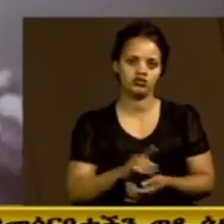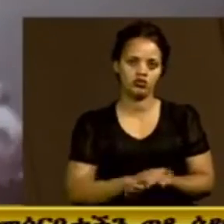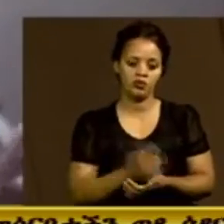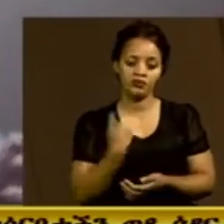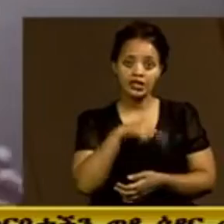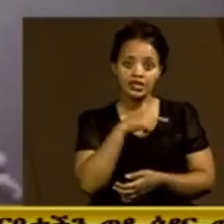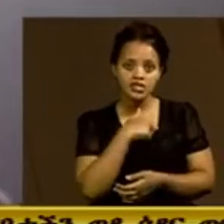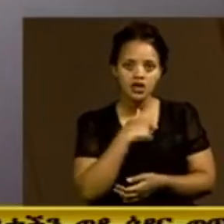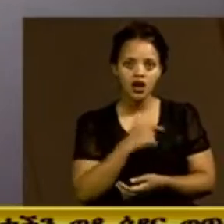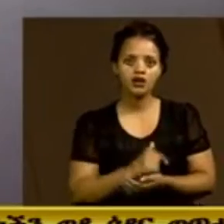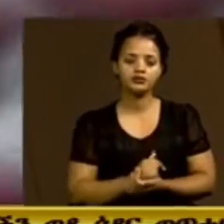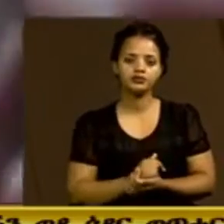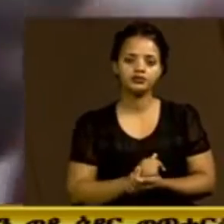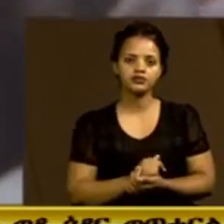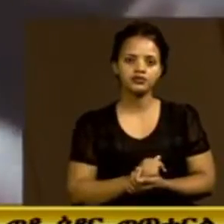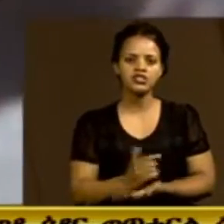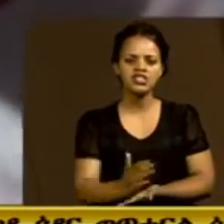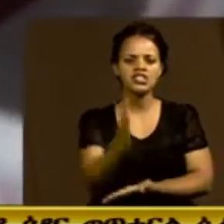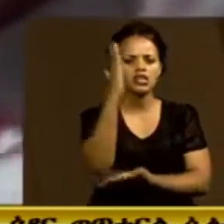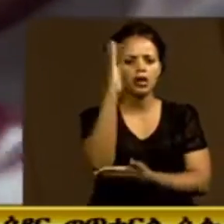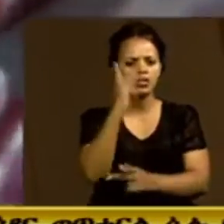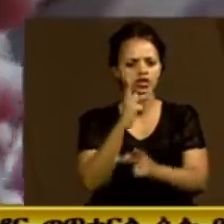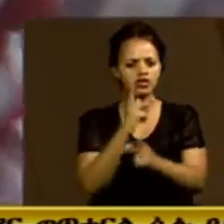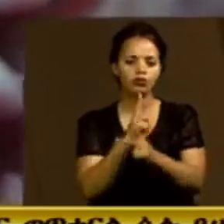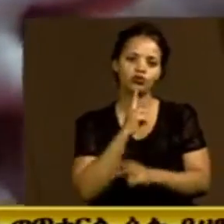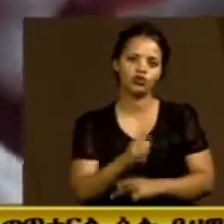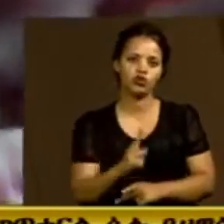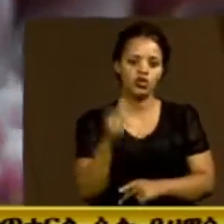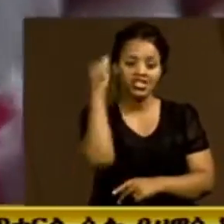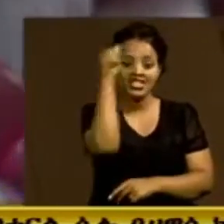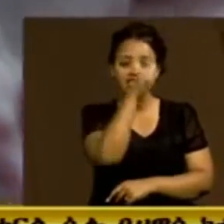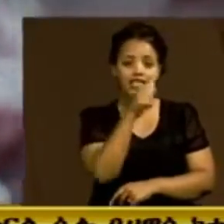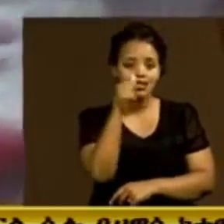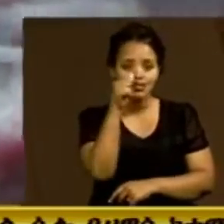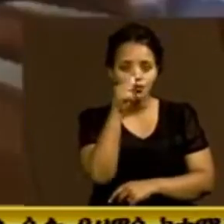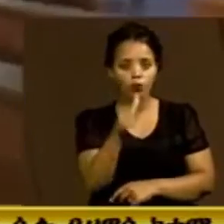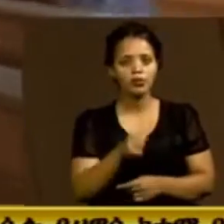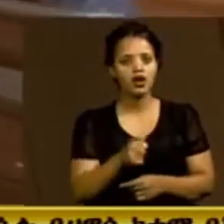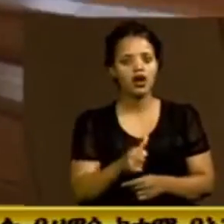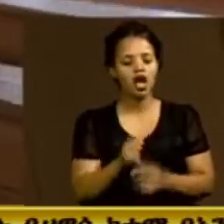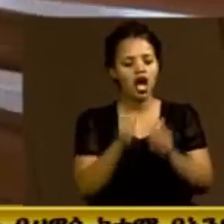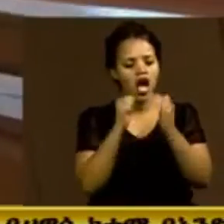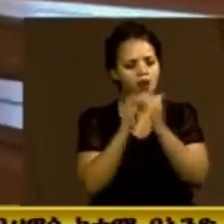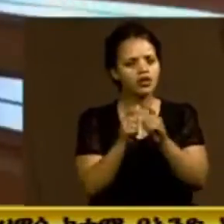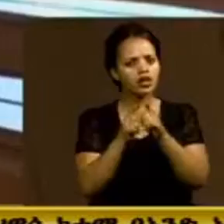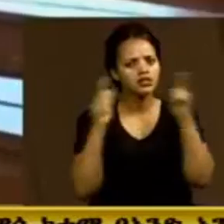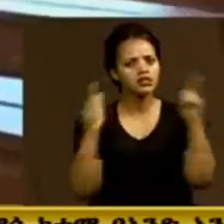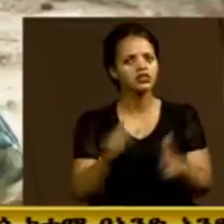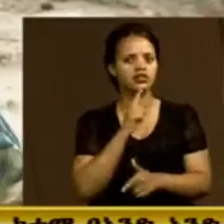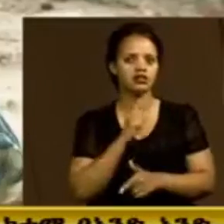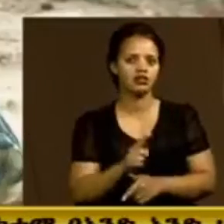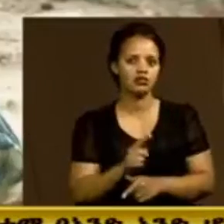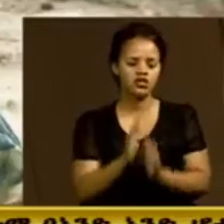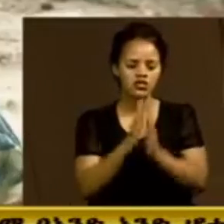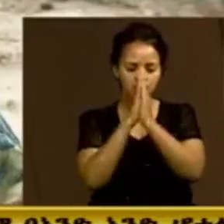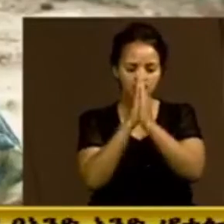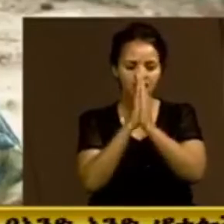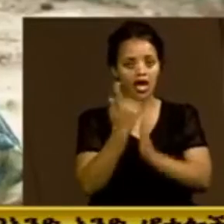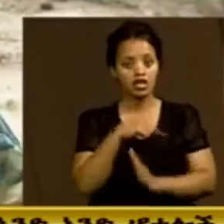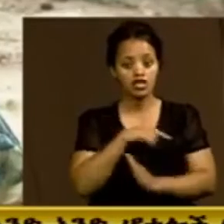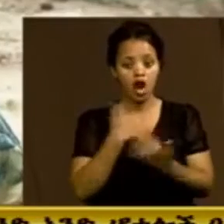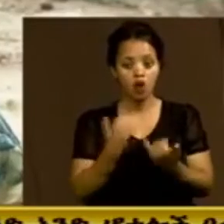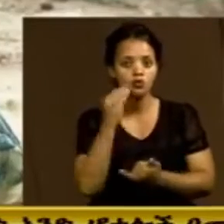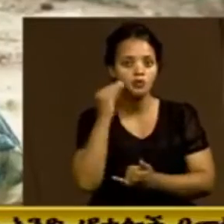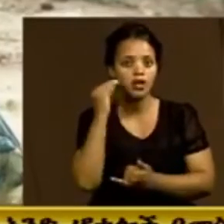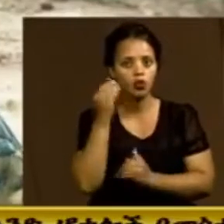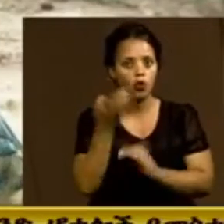እኛ እግዚአብሔር ጠብቆ ነው። ኢትዮጵያ አምላክ ትልቅ ነው። እንጸልያለን። እኛ አሁን ቤት